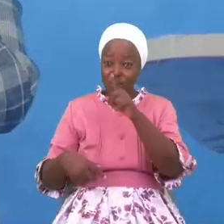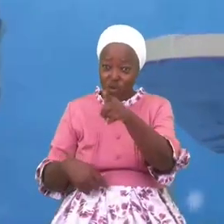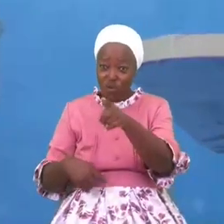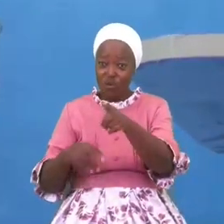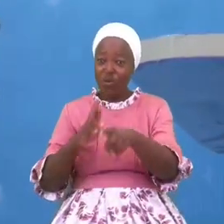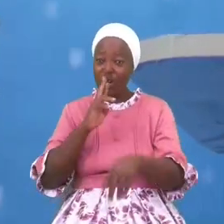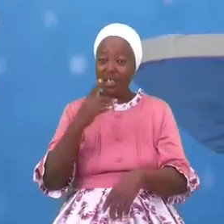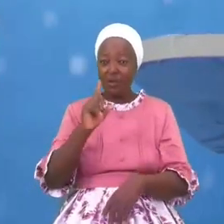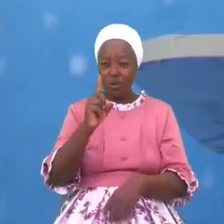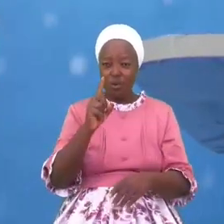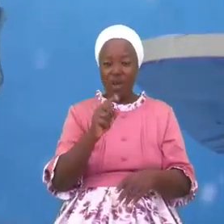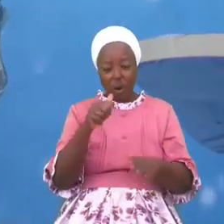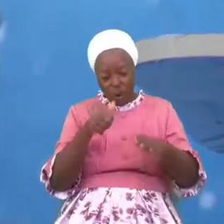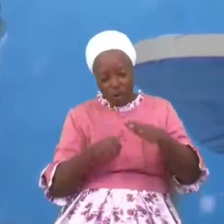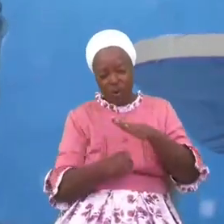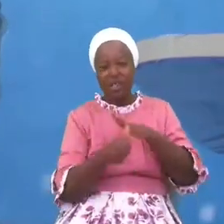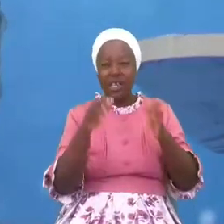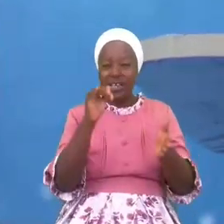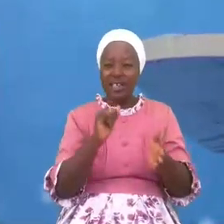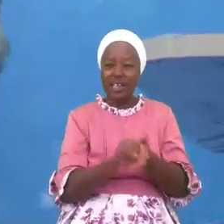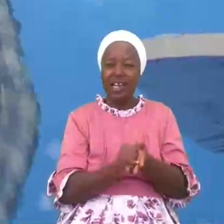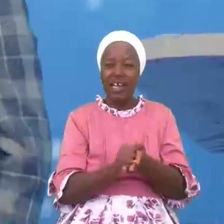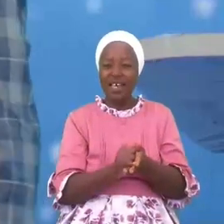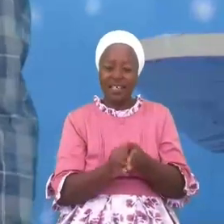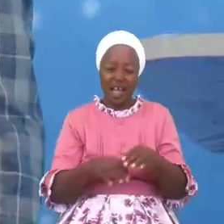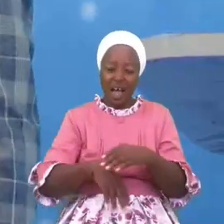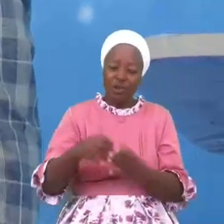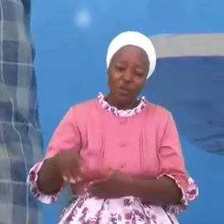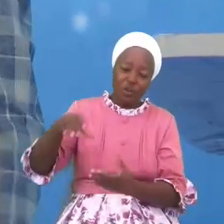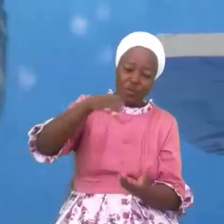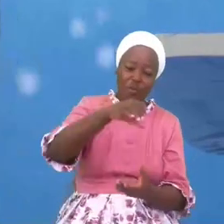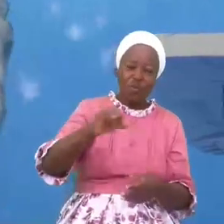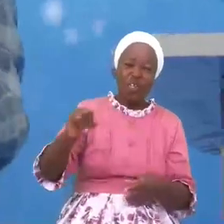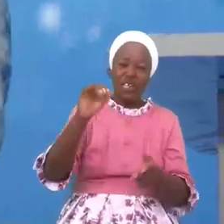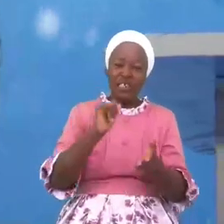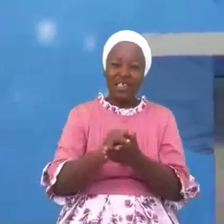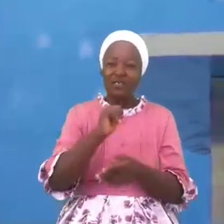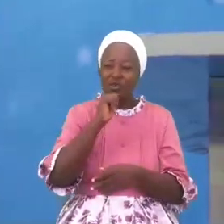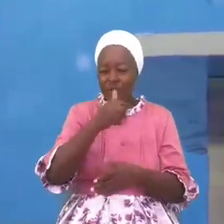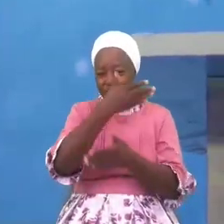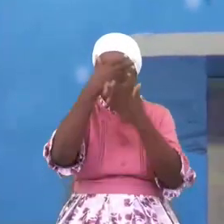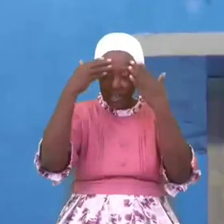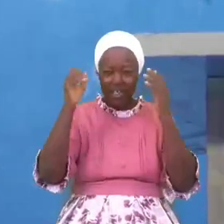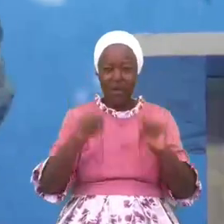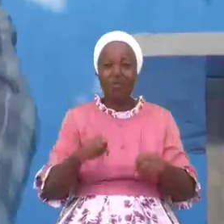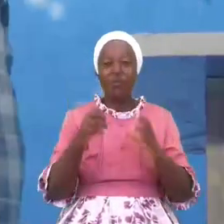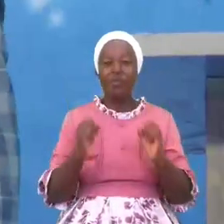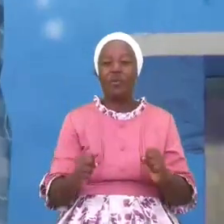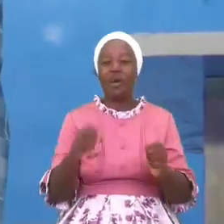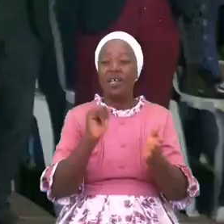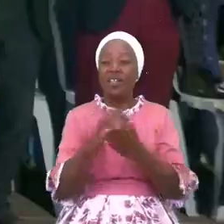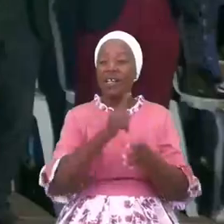c'est toi qui es sous cette averse, sous cette puissance